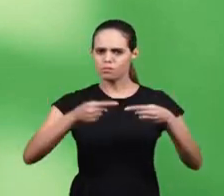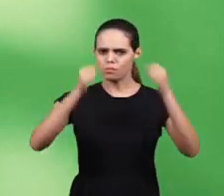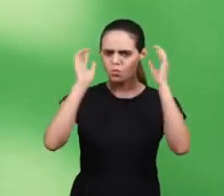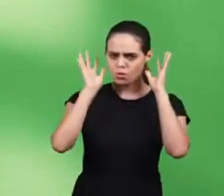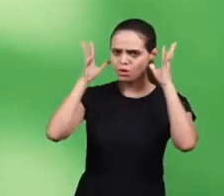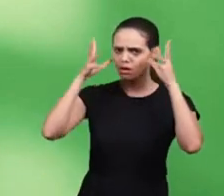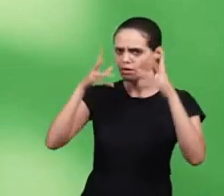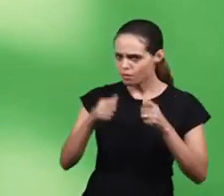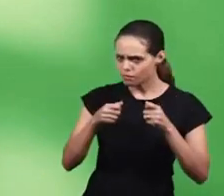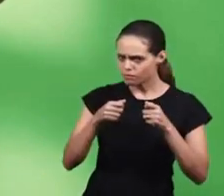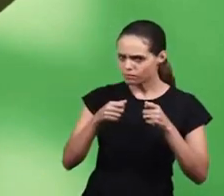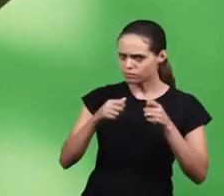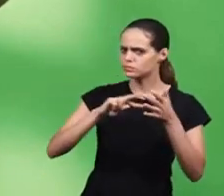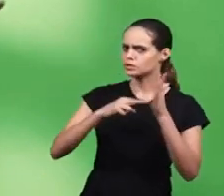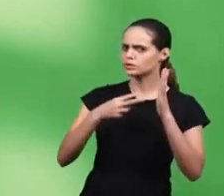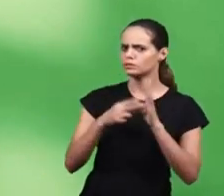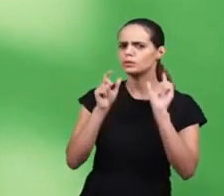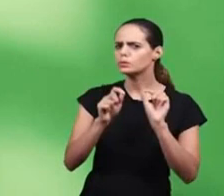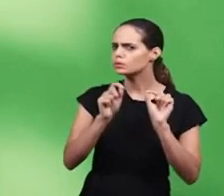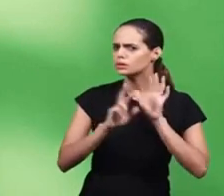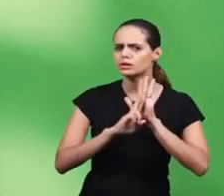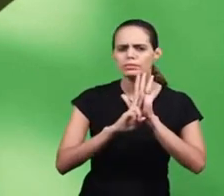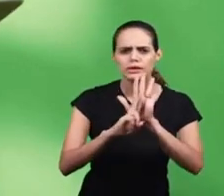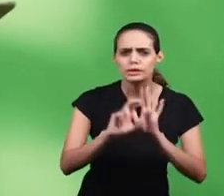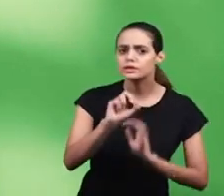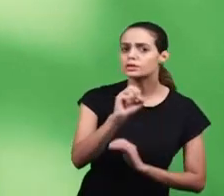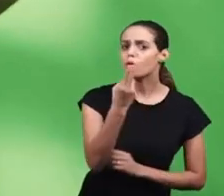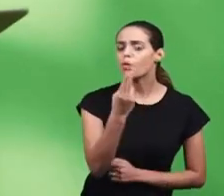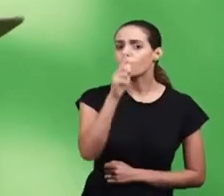Was typifiziert der Löwe? Was oder wen?